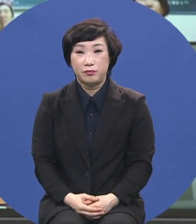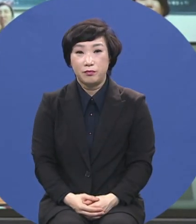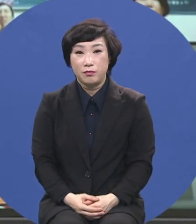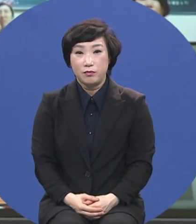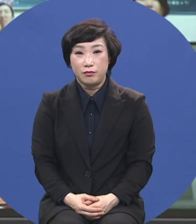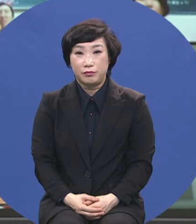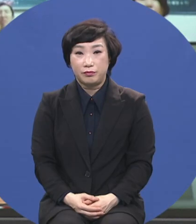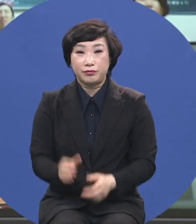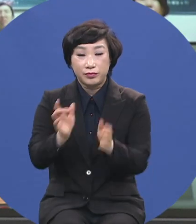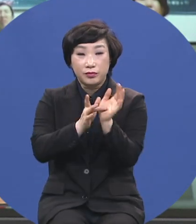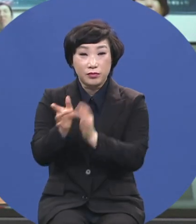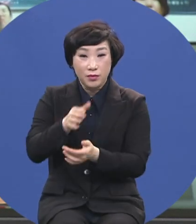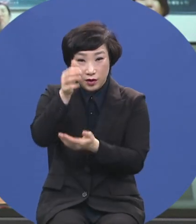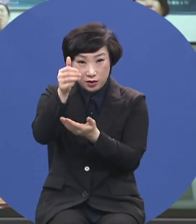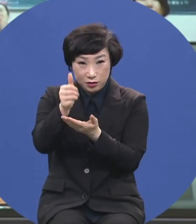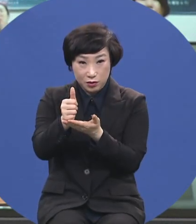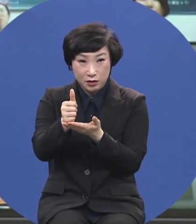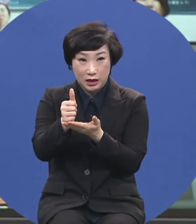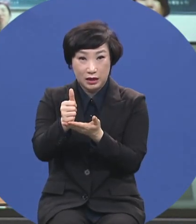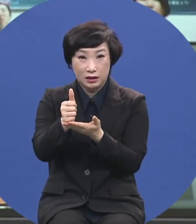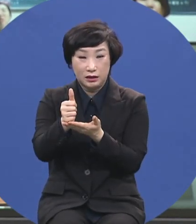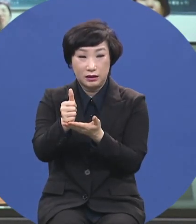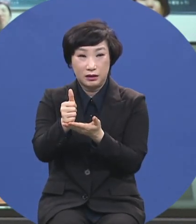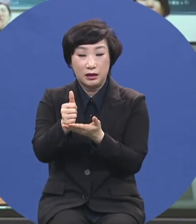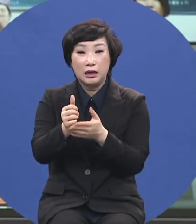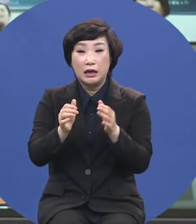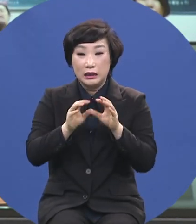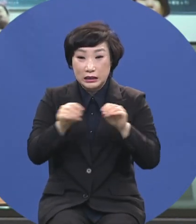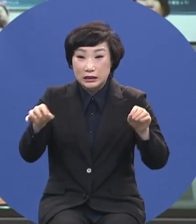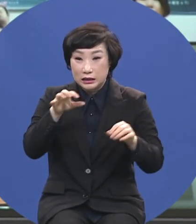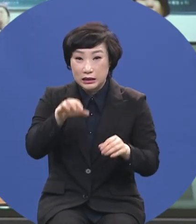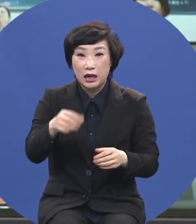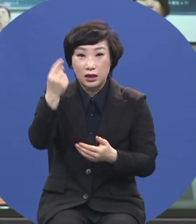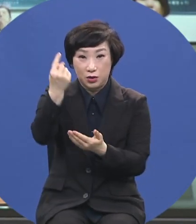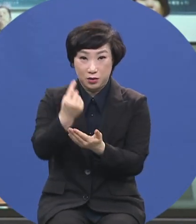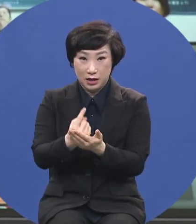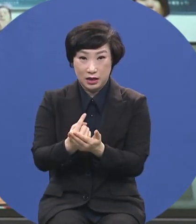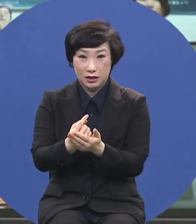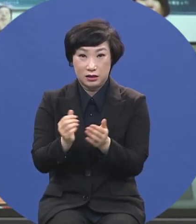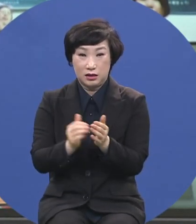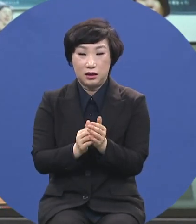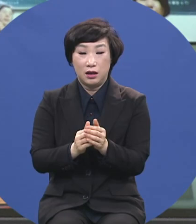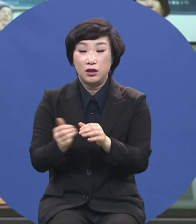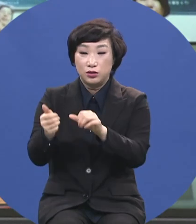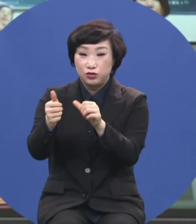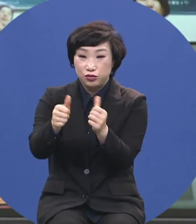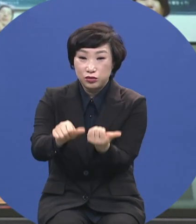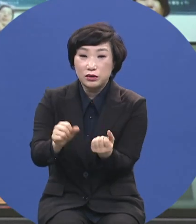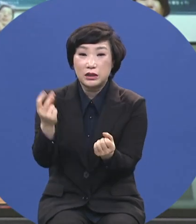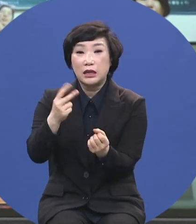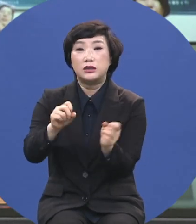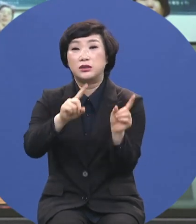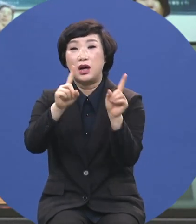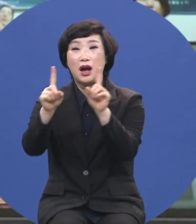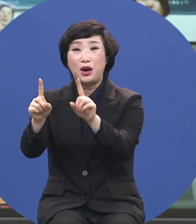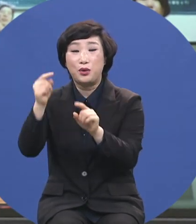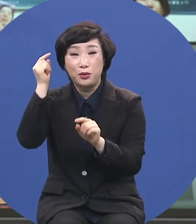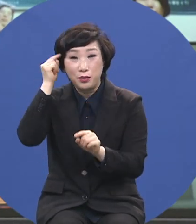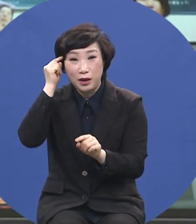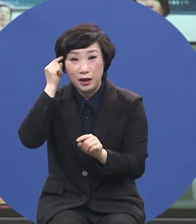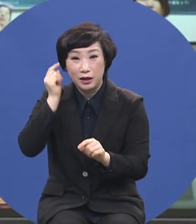그러므로 예수 그리스도께서 우리 땅에 오셔서 죽으시고 다시 사신